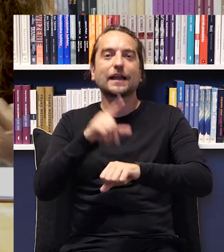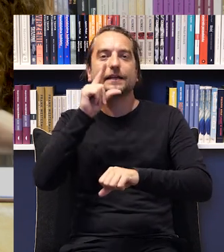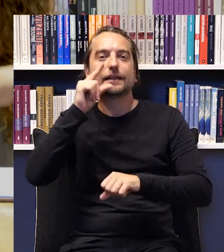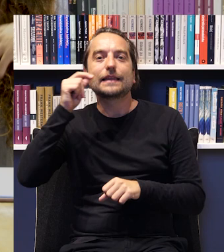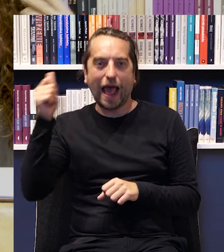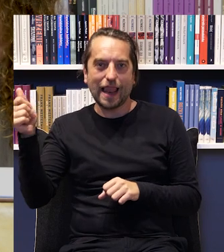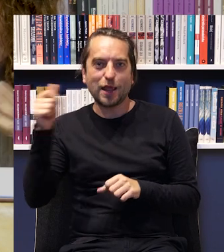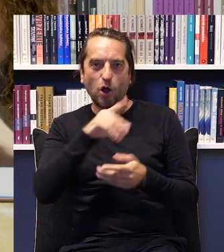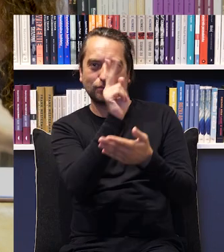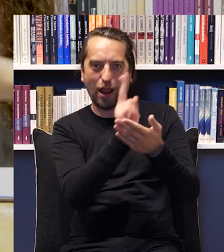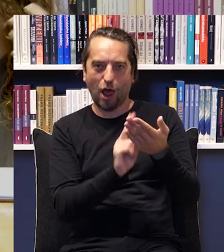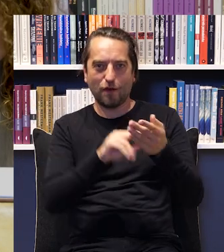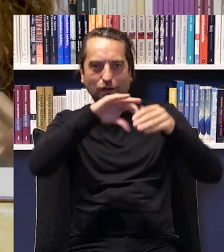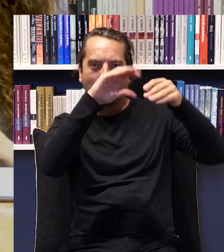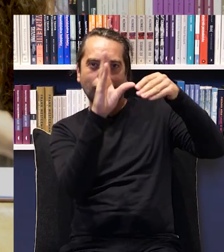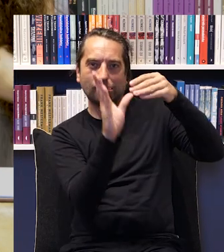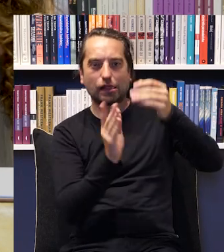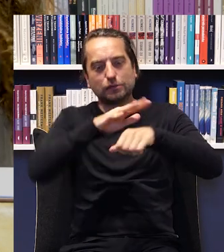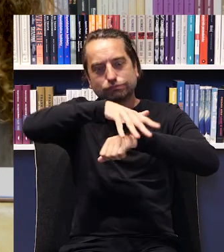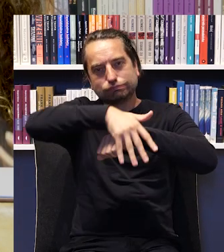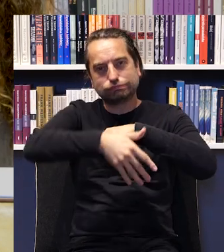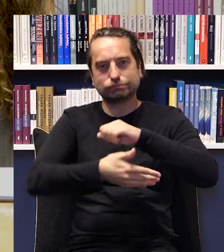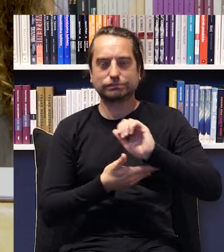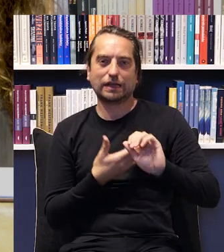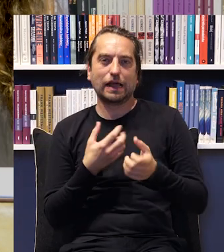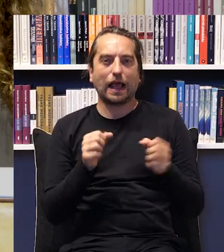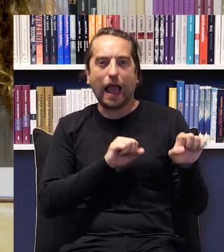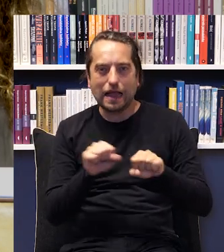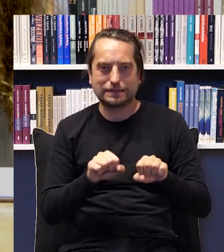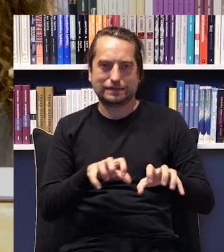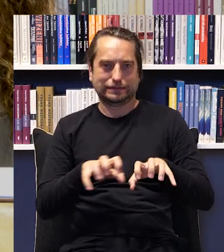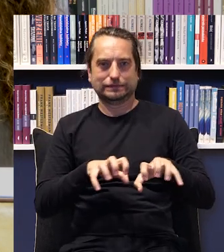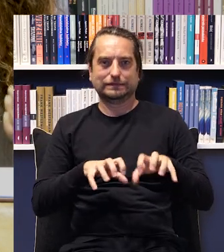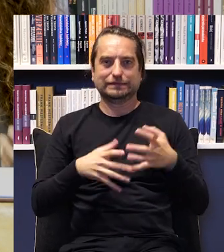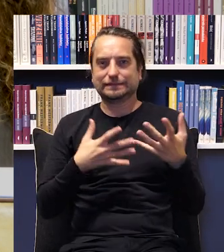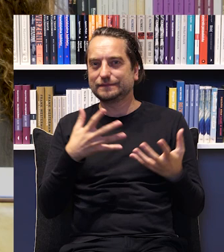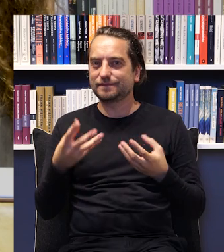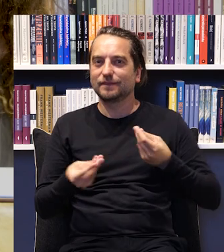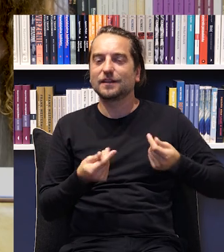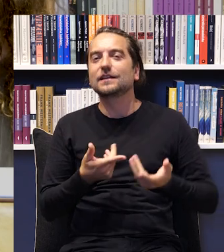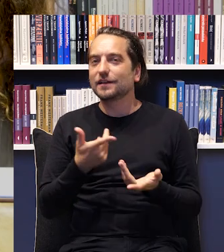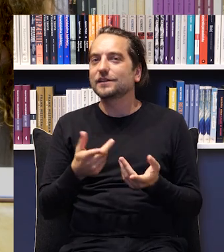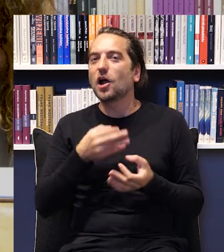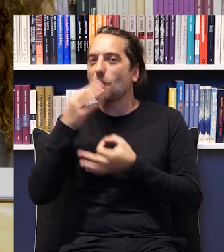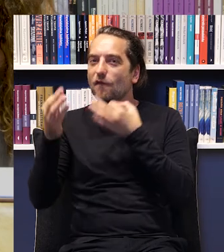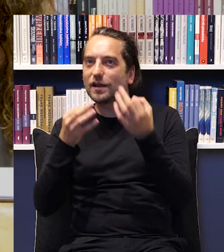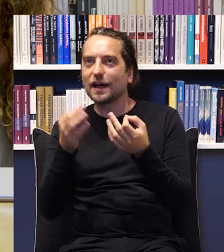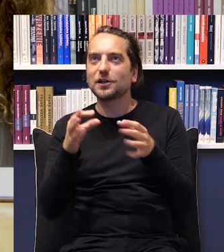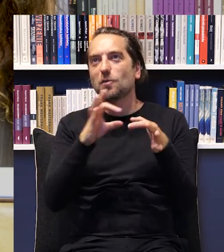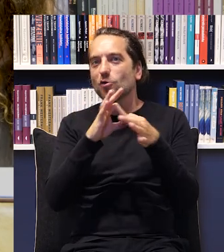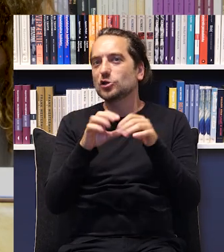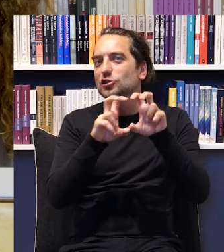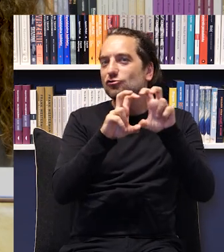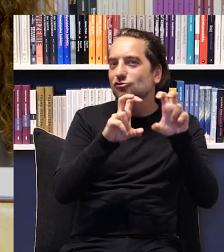jest wszystko takie ciągnące się, rozmyte, gęste. Właściwie ta narracja jest tym czasem, my się w